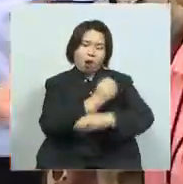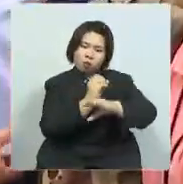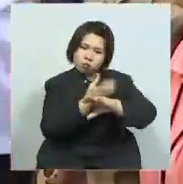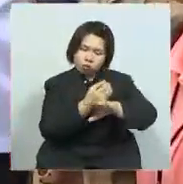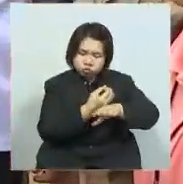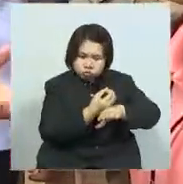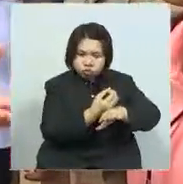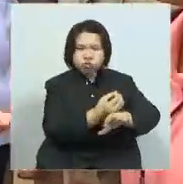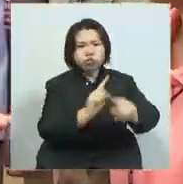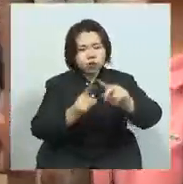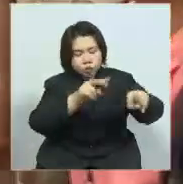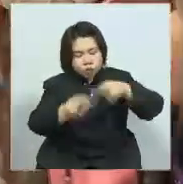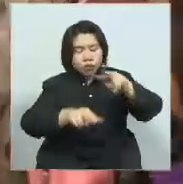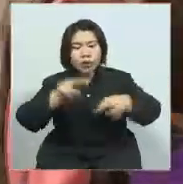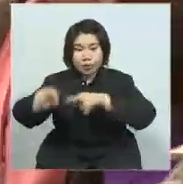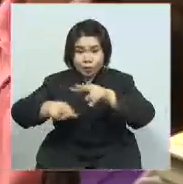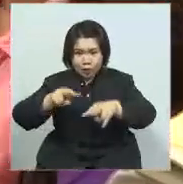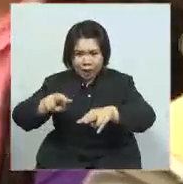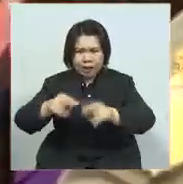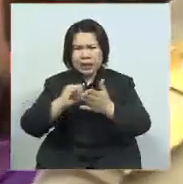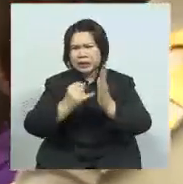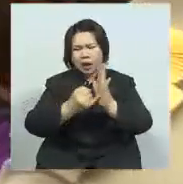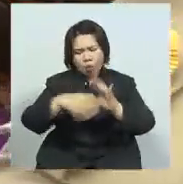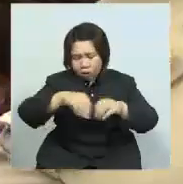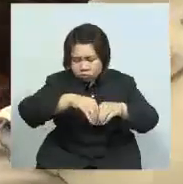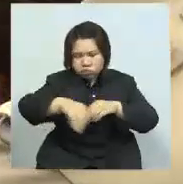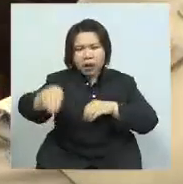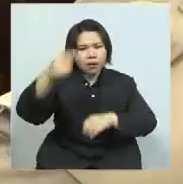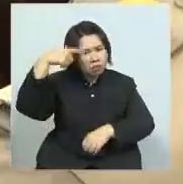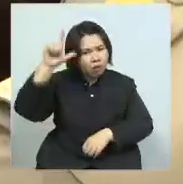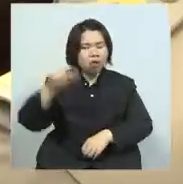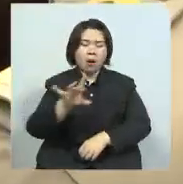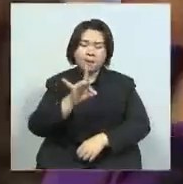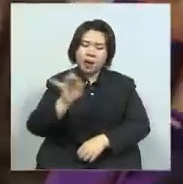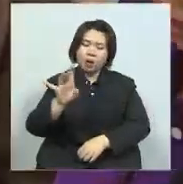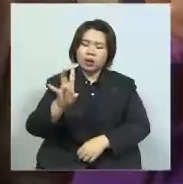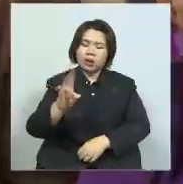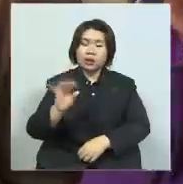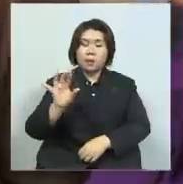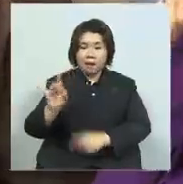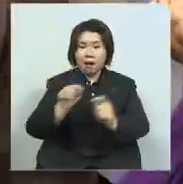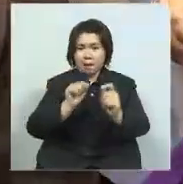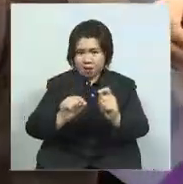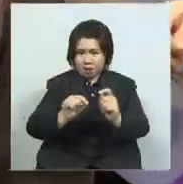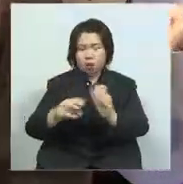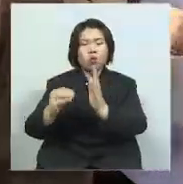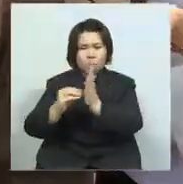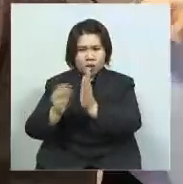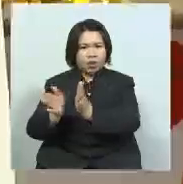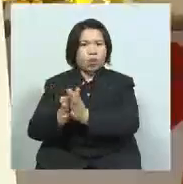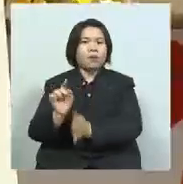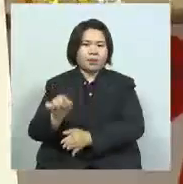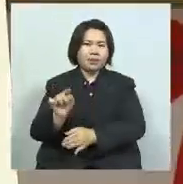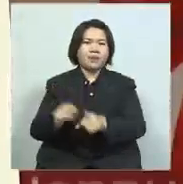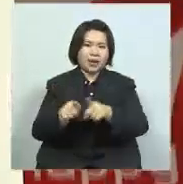ในด้านต่างๆนะคะดูแลกับประชาชนพื้นที่ห่างไกลทุรกันดาร878อำเภอทั่วประเทศรวมถึงกรุงเทพมหานคร